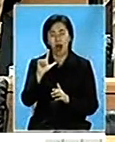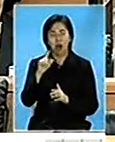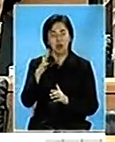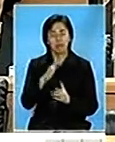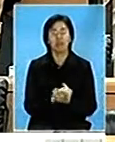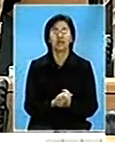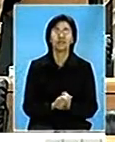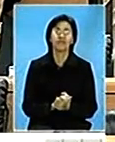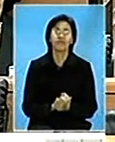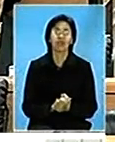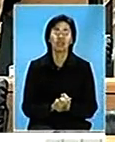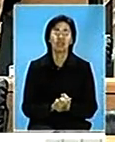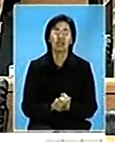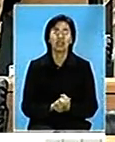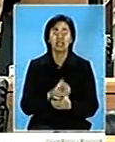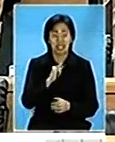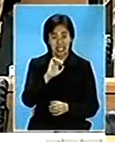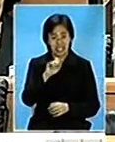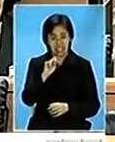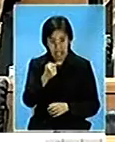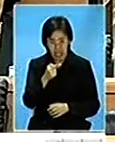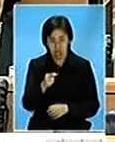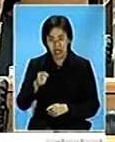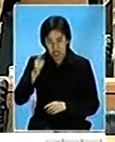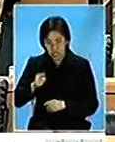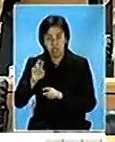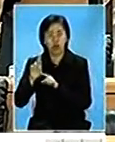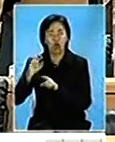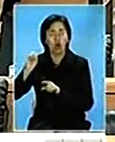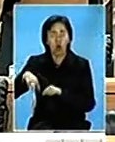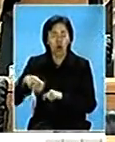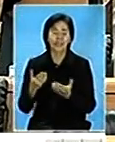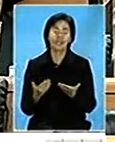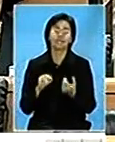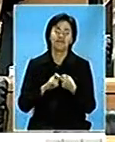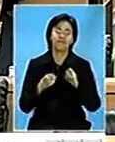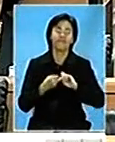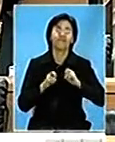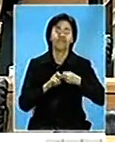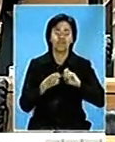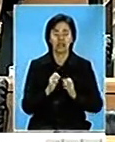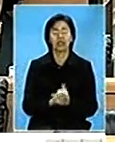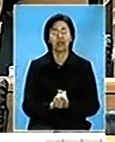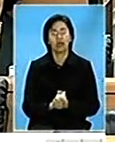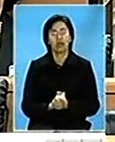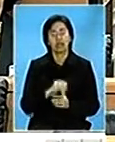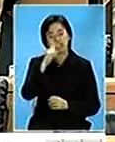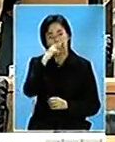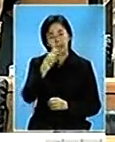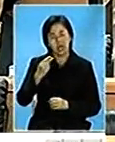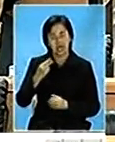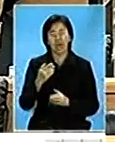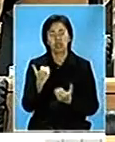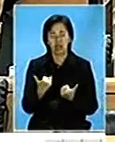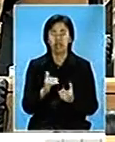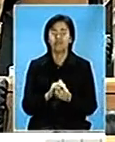เนี่ยเอารอเรือออกอันนี้เป็นตัวอย่างเล็กๆน้อยๆนะคะที่ส่งให้ว่าความผิดเพี้ยนของภาษาไทยกำลังสื่อความ